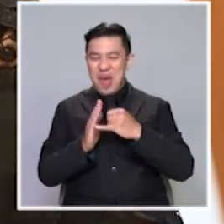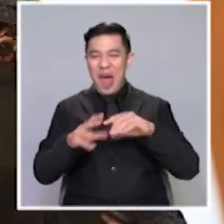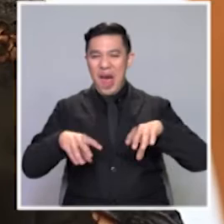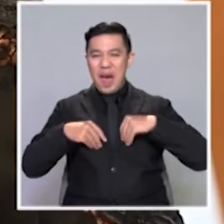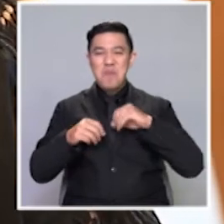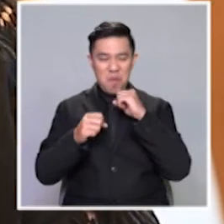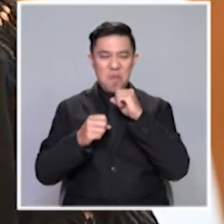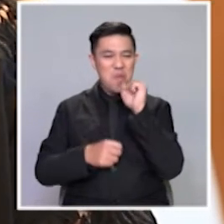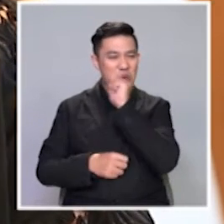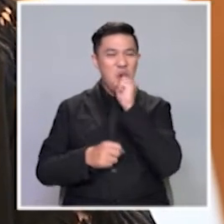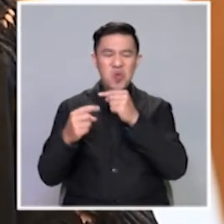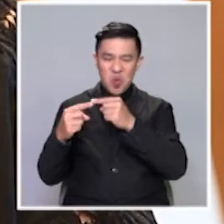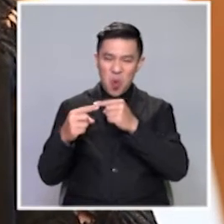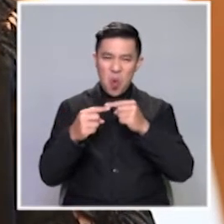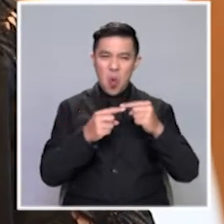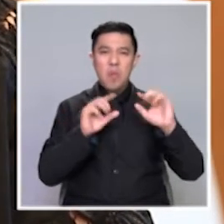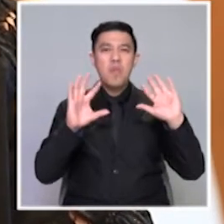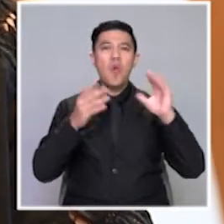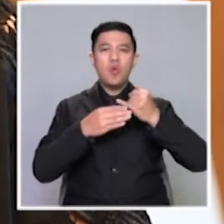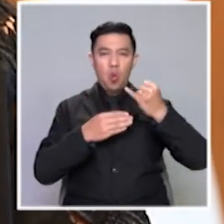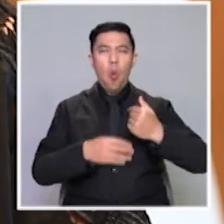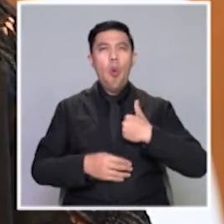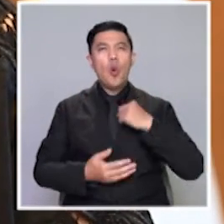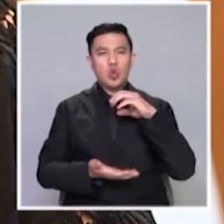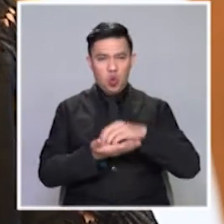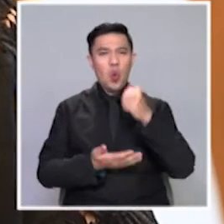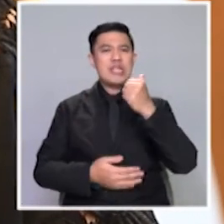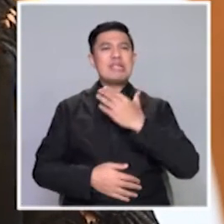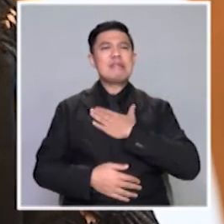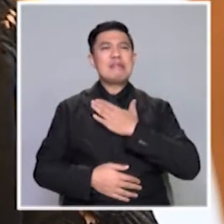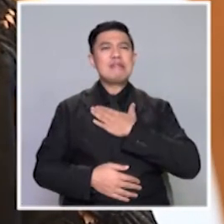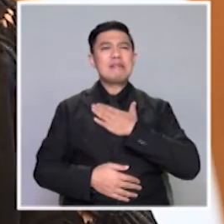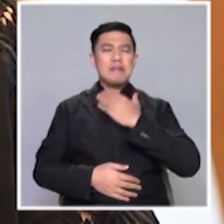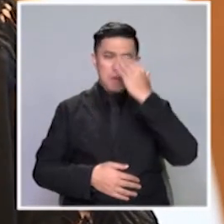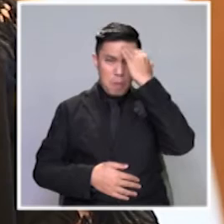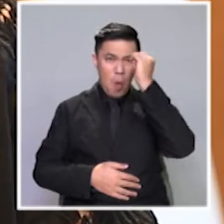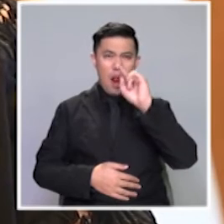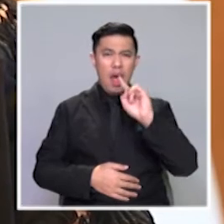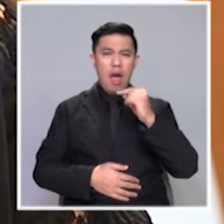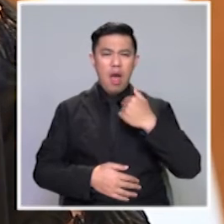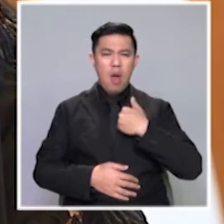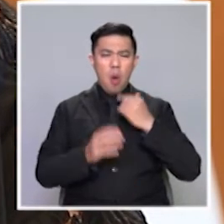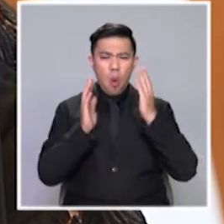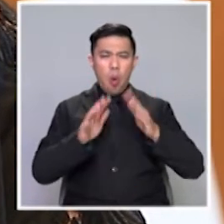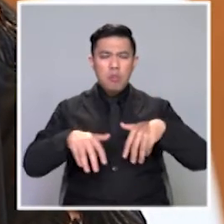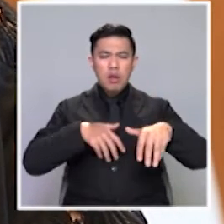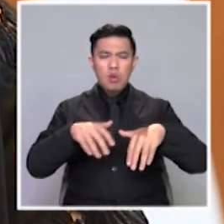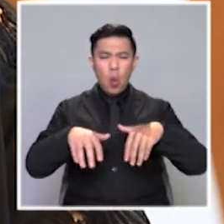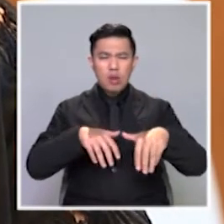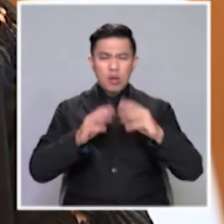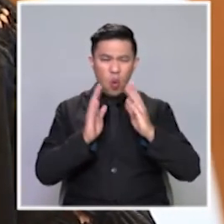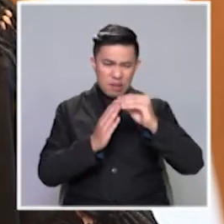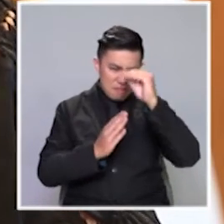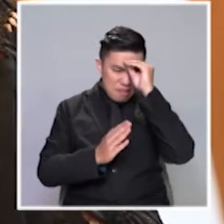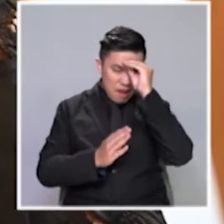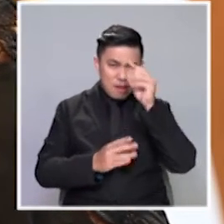ร้องต่อจนจบก็มีความรู้สึกว่าโอ้เราได้มีบุญจังเลยนะที่เป็นตัวเล็กๆคนหนึ่งเป็นนิสิตเล็กๆคนห